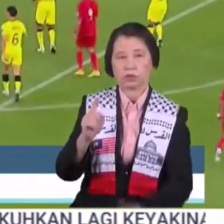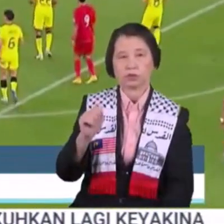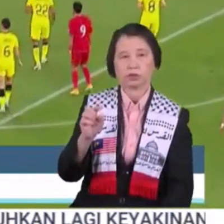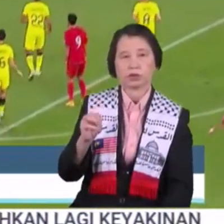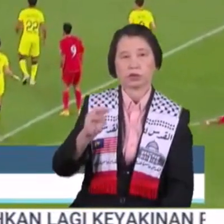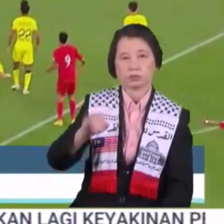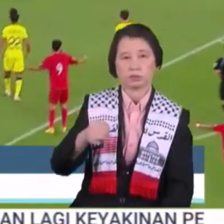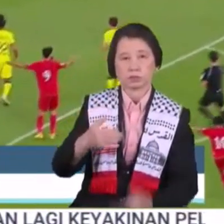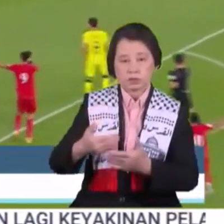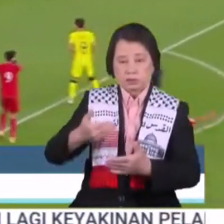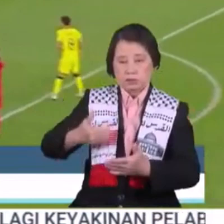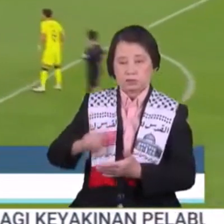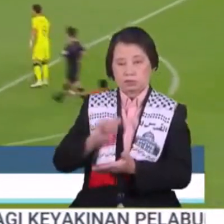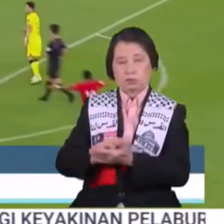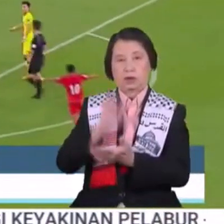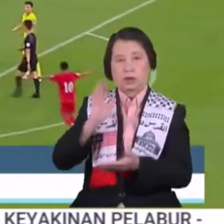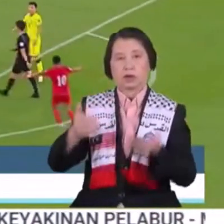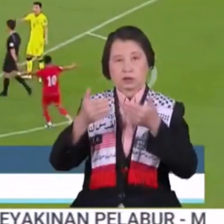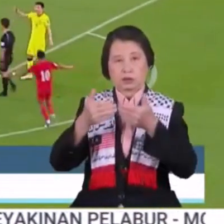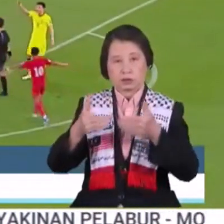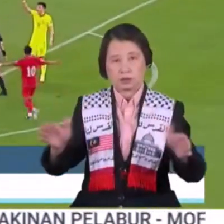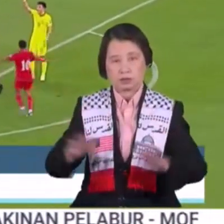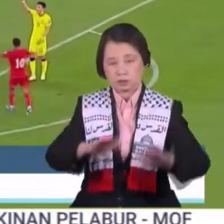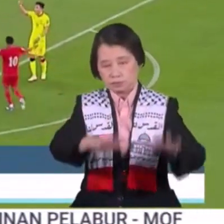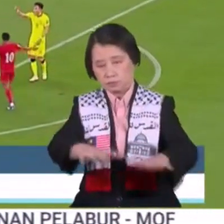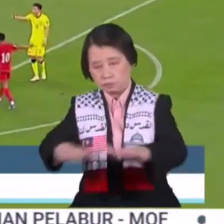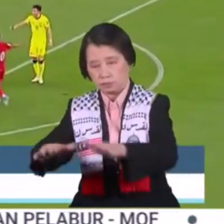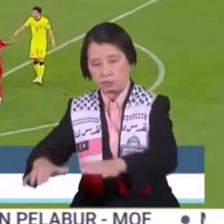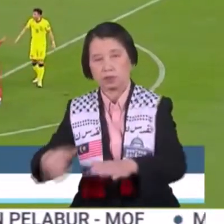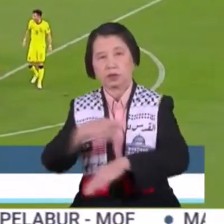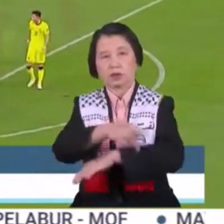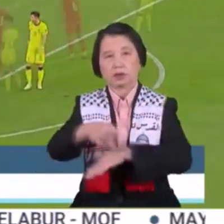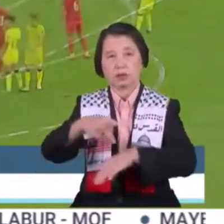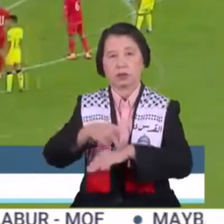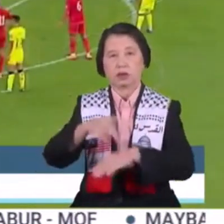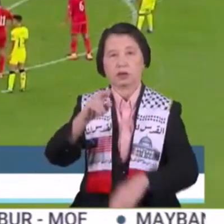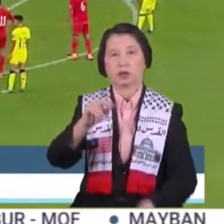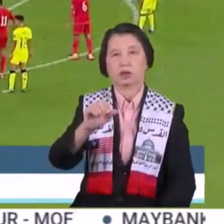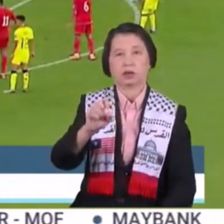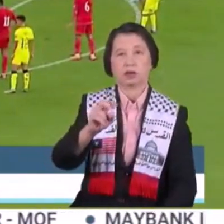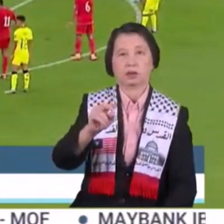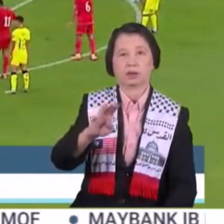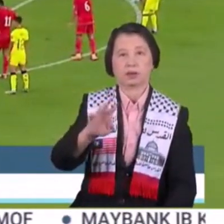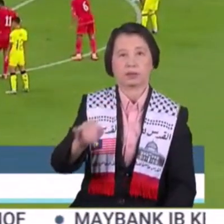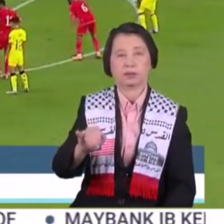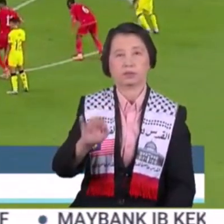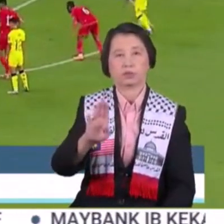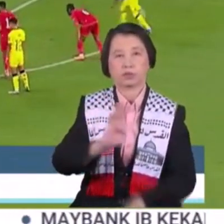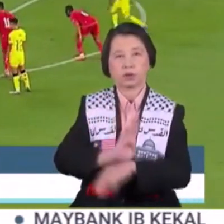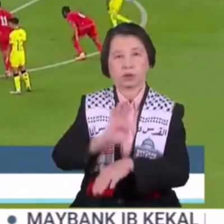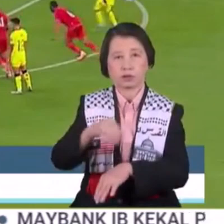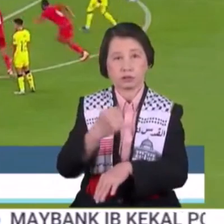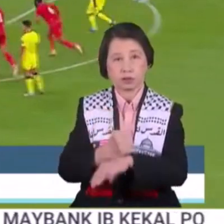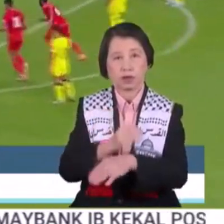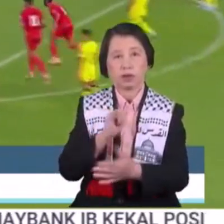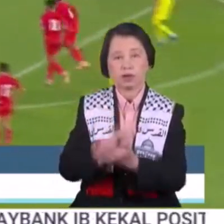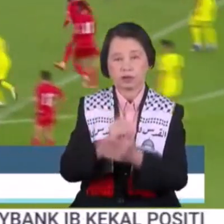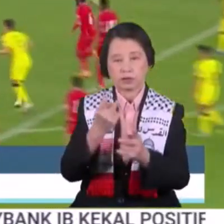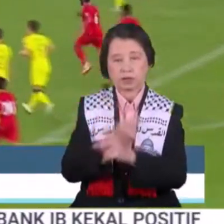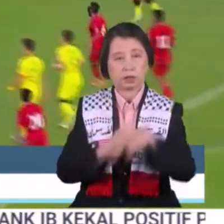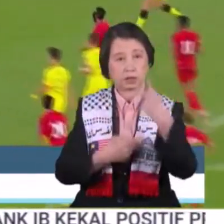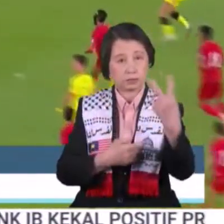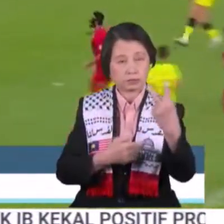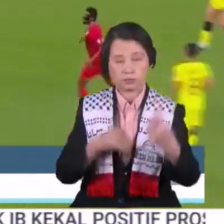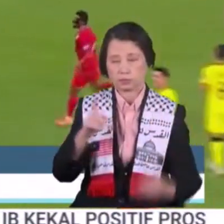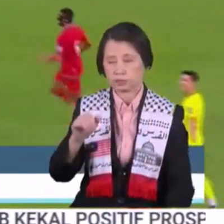kepada SNBJ sebelum ini akan dibuka dan dipasang di padang Majlis Sukan Negara MSN Bukit Jalil. Ini merupakan kali kedua